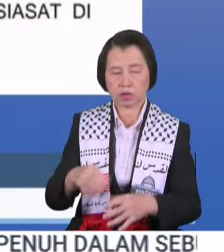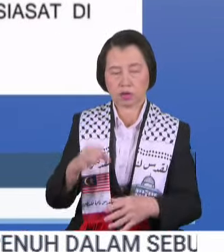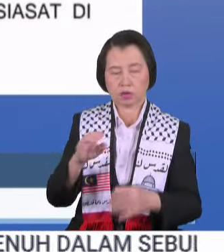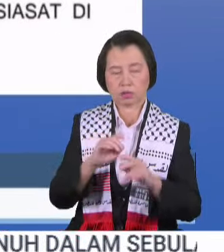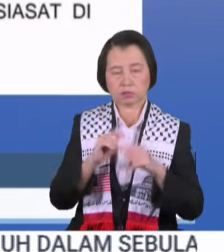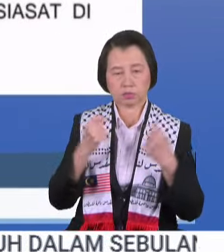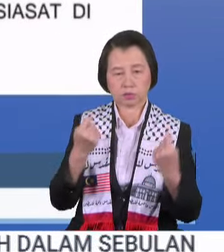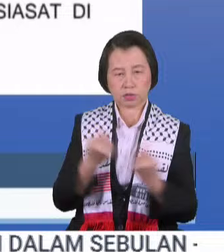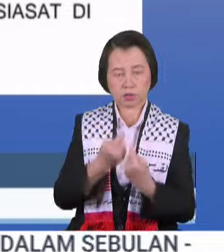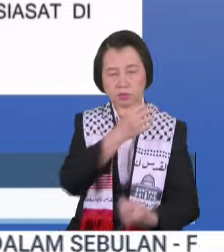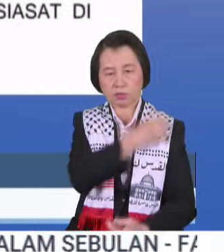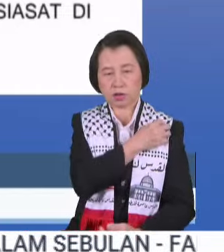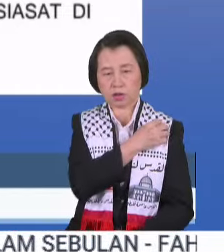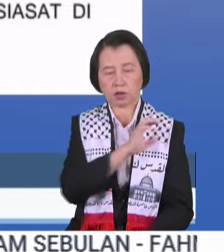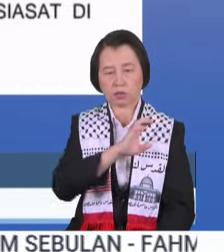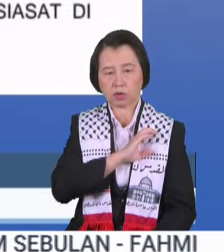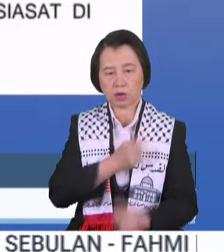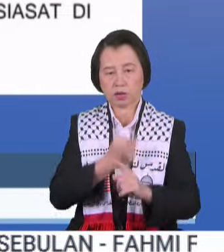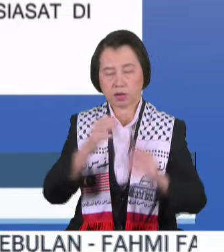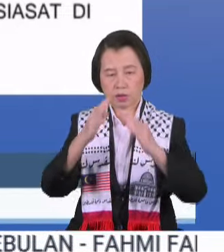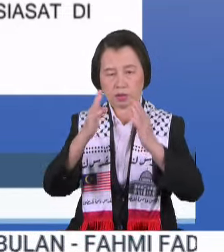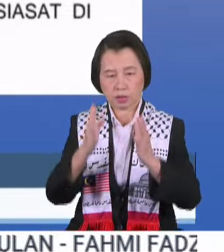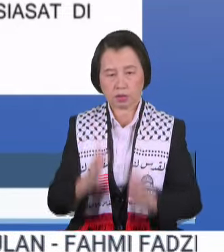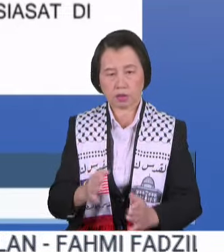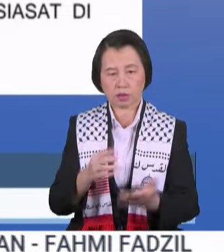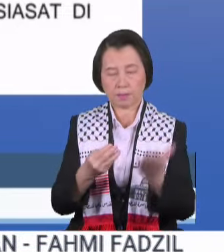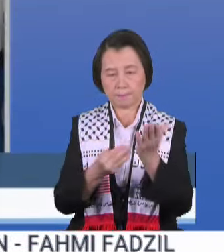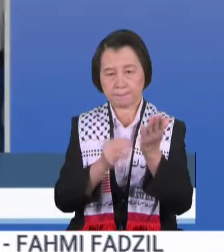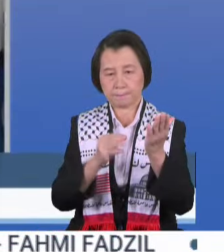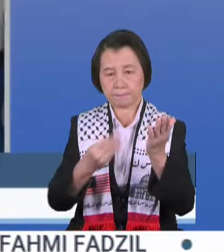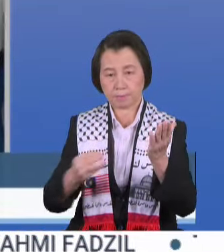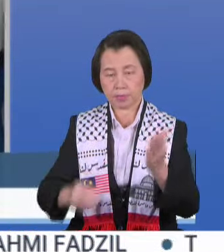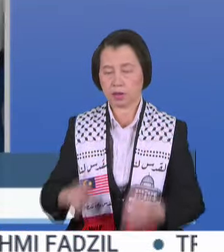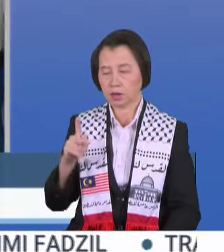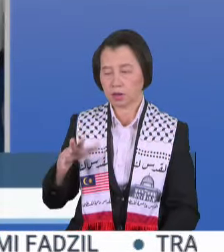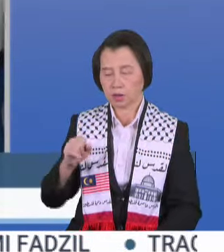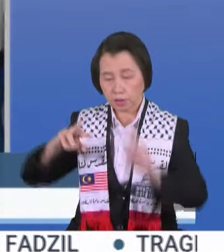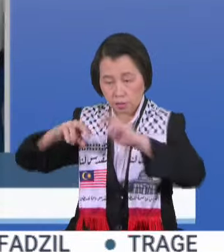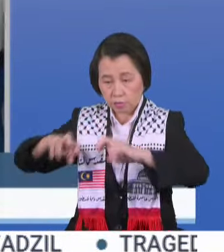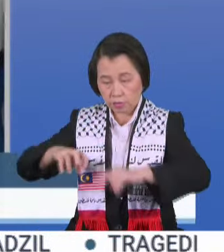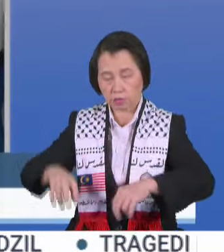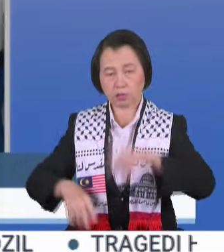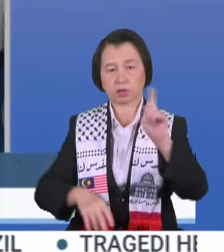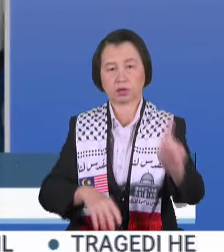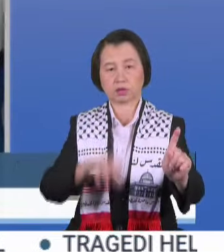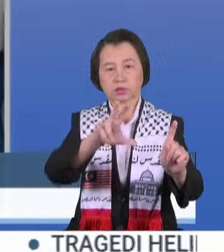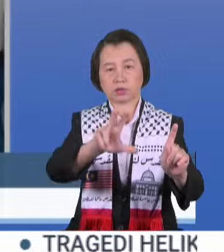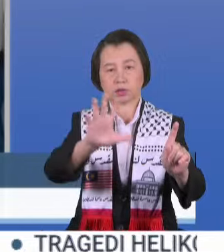sepasukan pegawai dan anggota polis dari Balai Polis Pusat Miri. Kes disiasat di bawah Seksyen